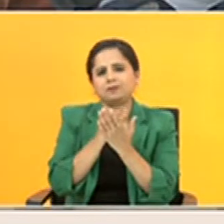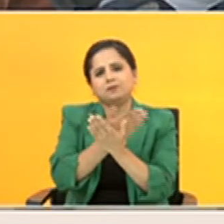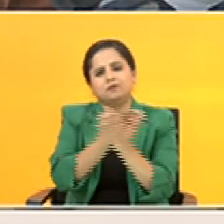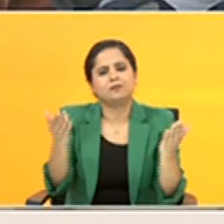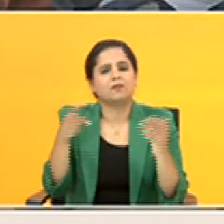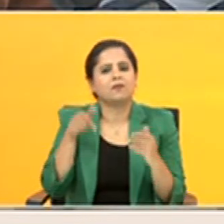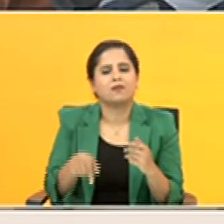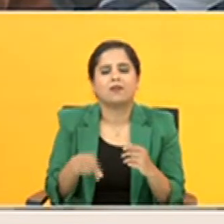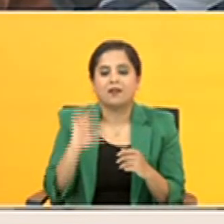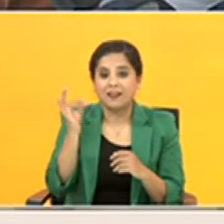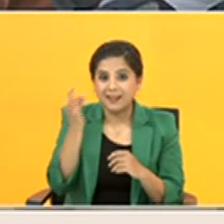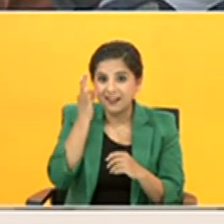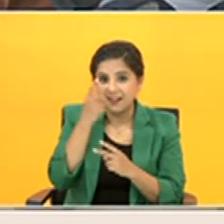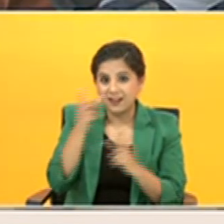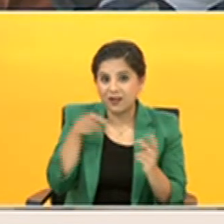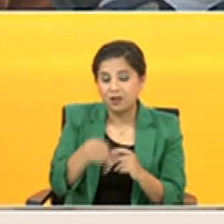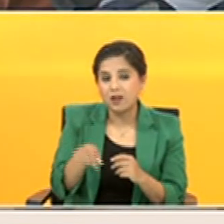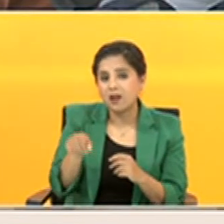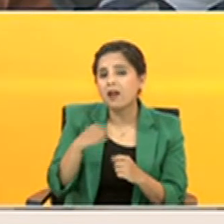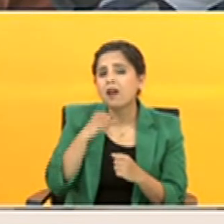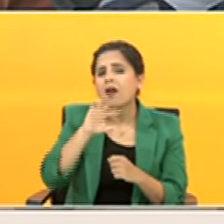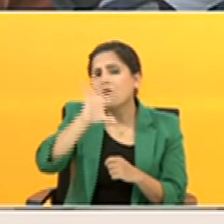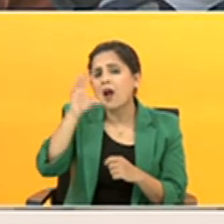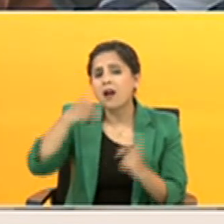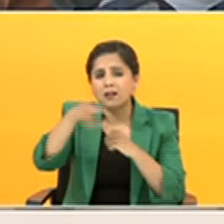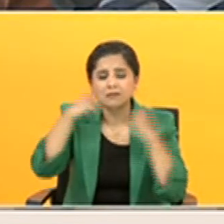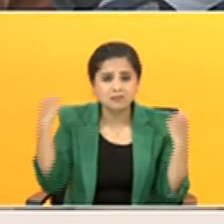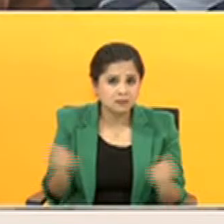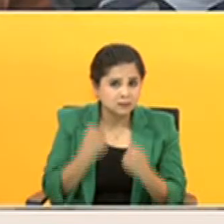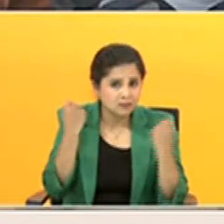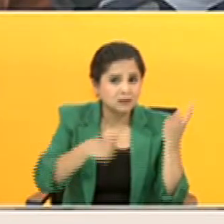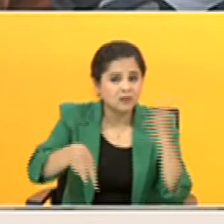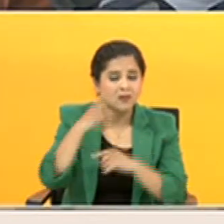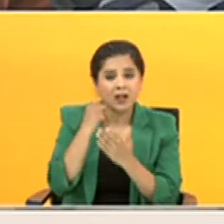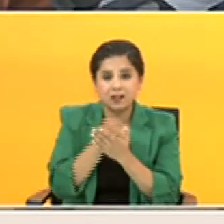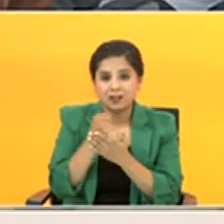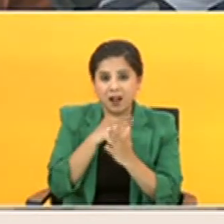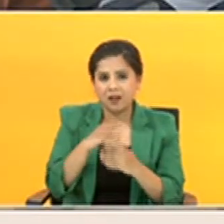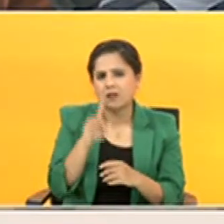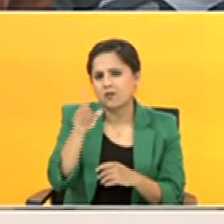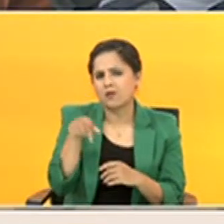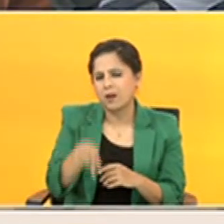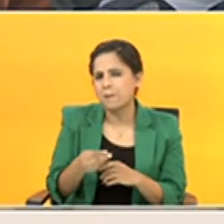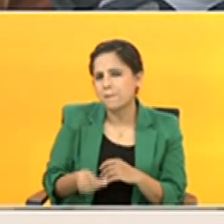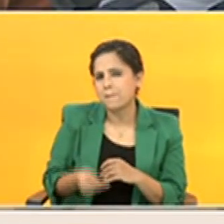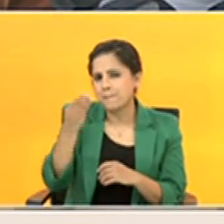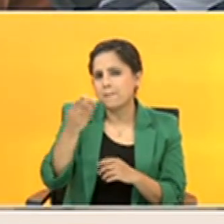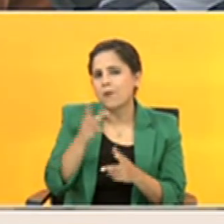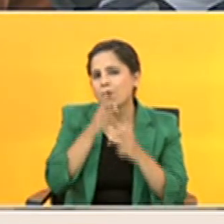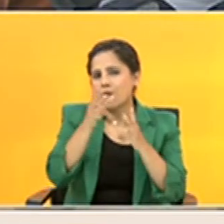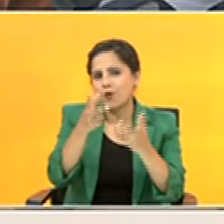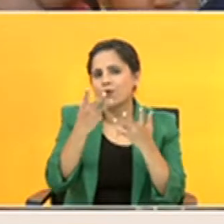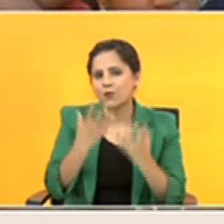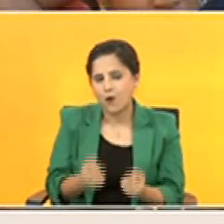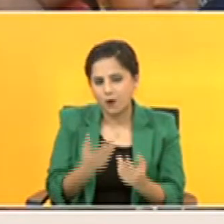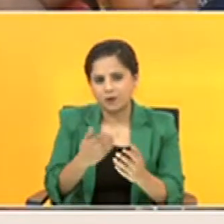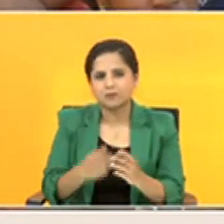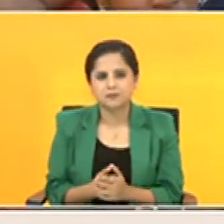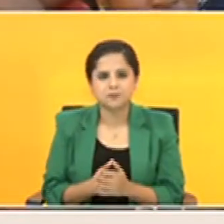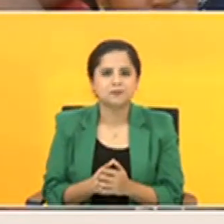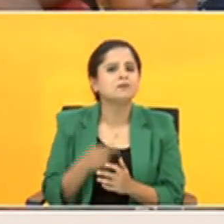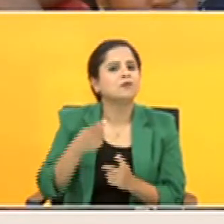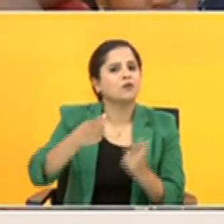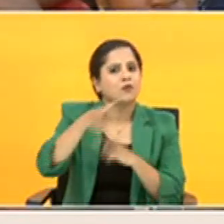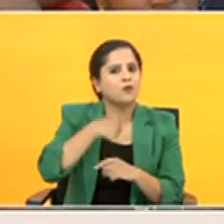हम शहद से जुड़े देशों के प्रयासों की बात कर रहे हैं, तो मैं आपको एक और पहल के बारे में बताना चाहता हूं। ये हमें